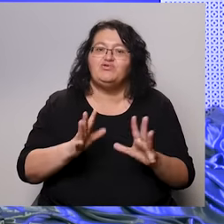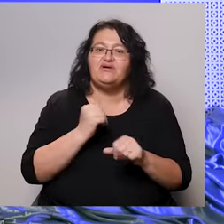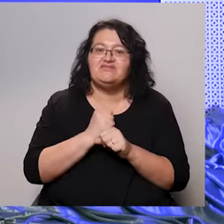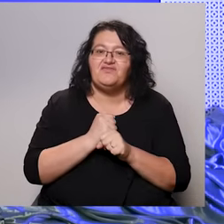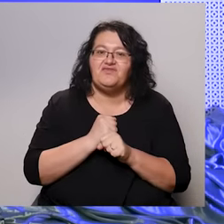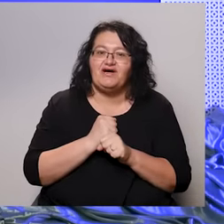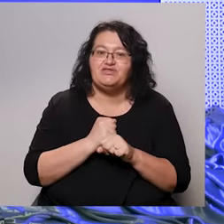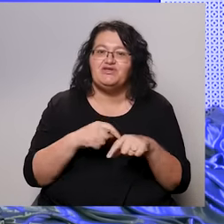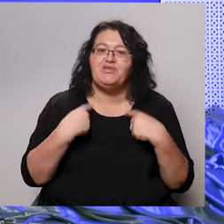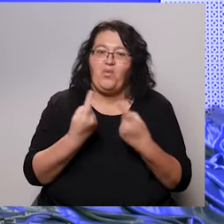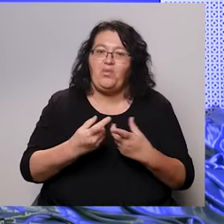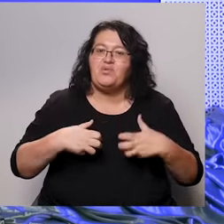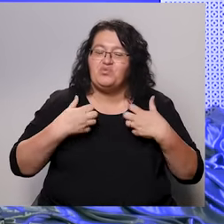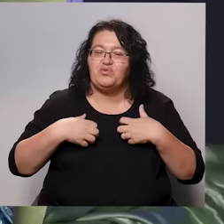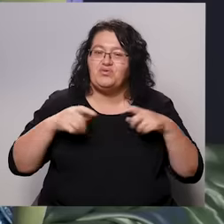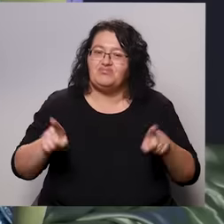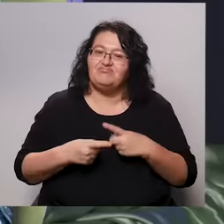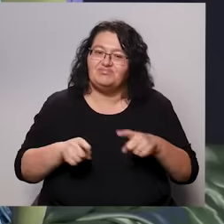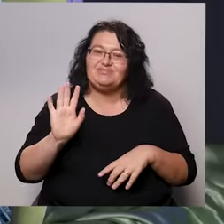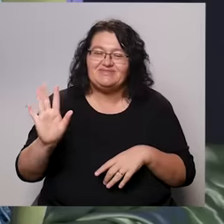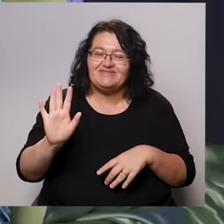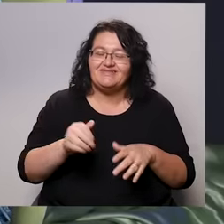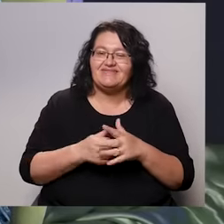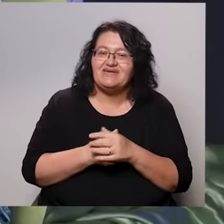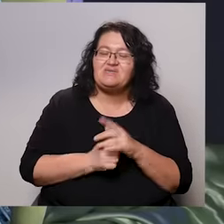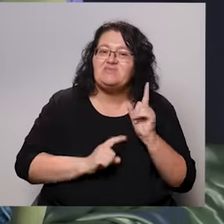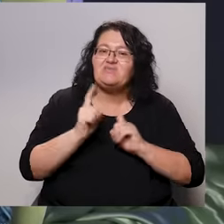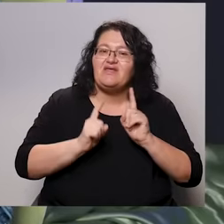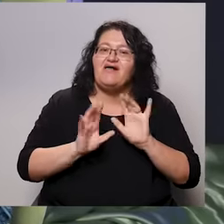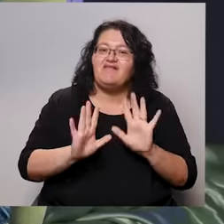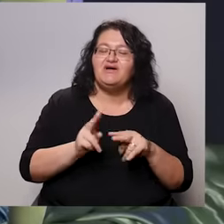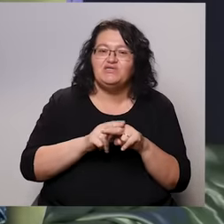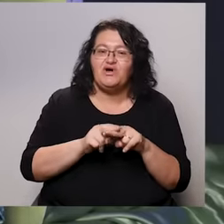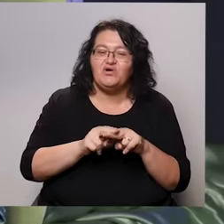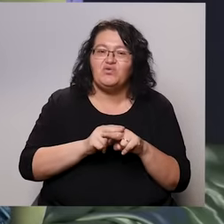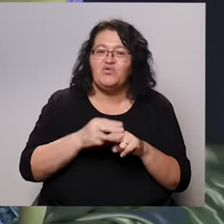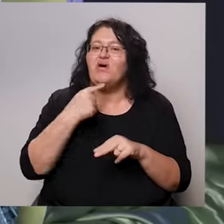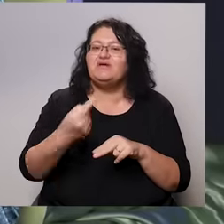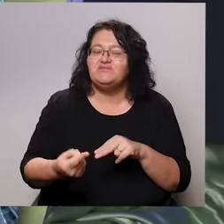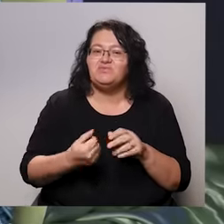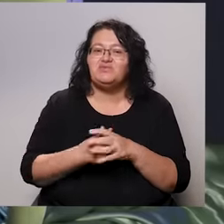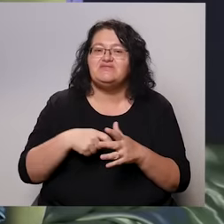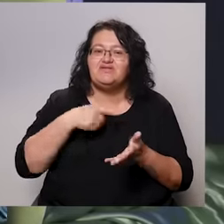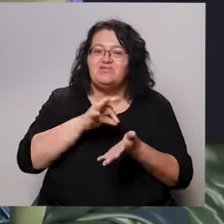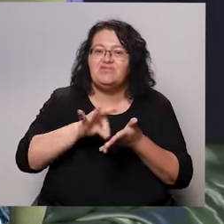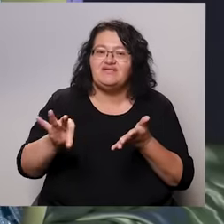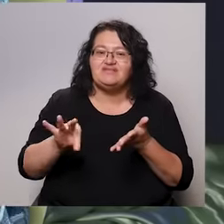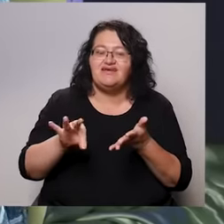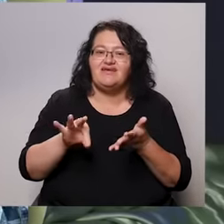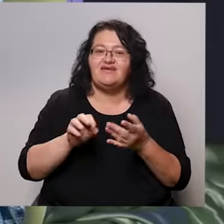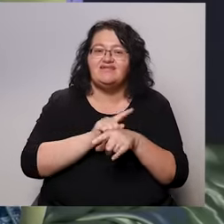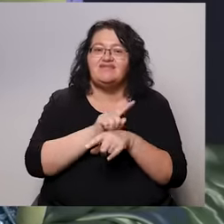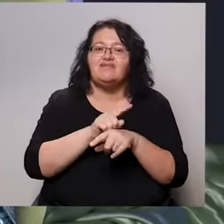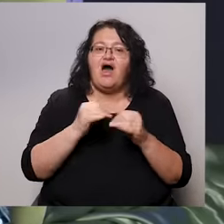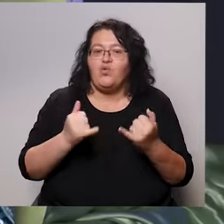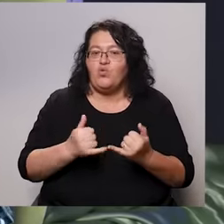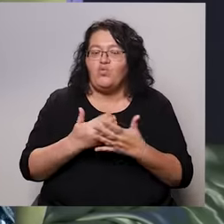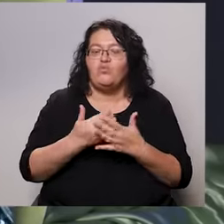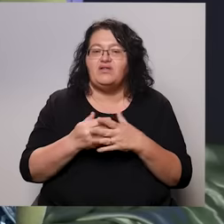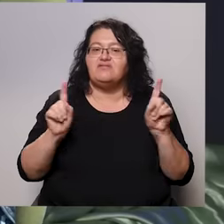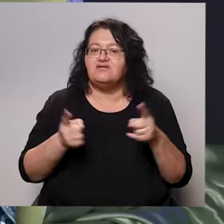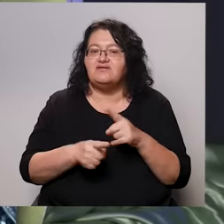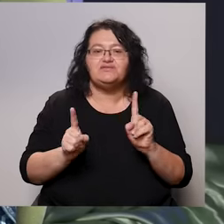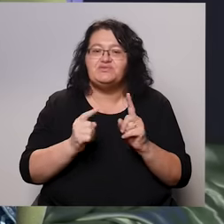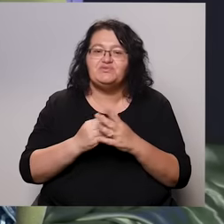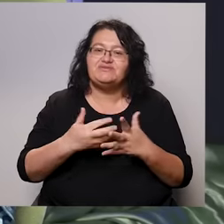faci. Da. Noi ne bucurăm de piesele tale. Dar așa cum ai și spus, ești prezent în emisiunea asta nu ca să ne cânți, ci